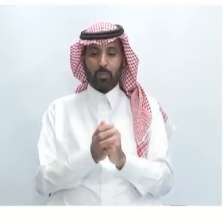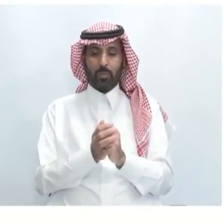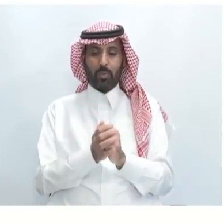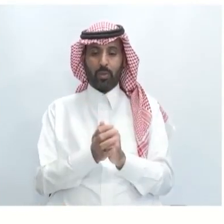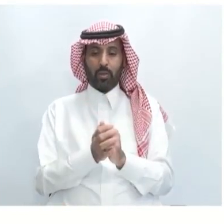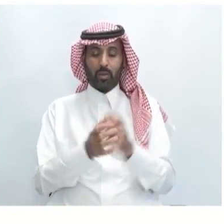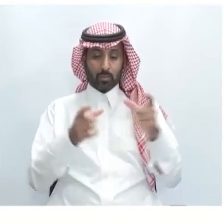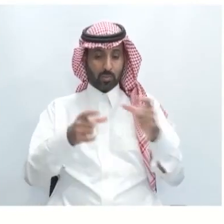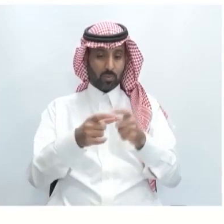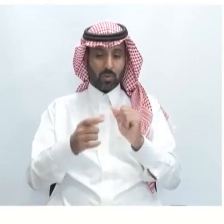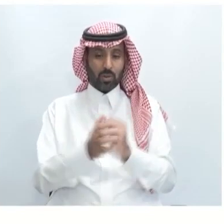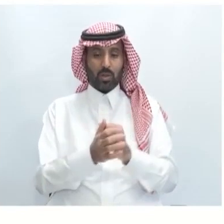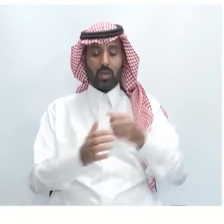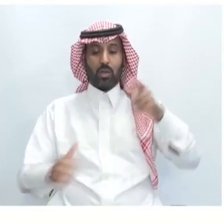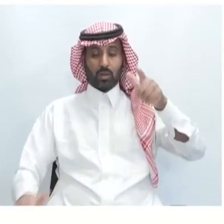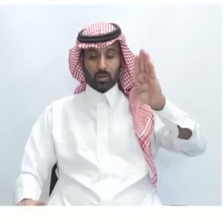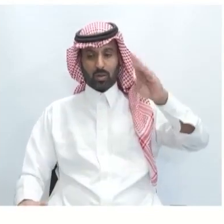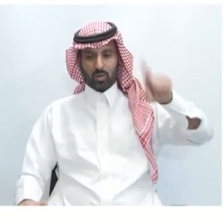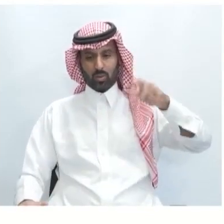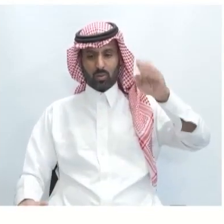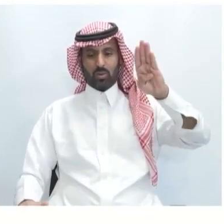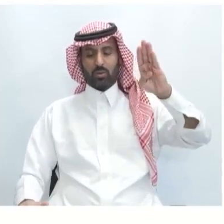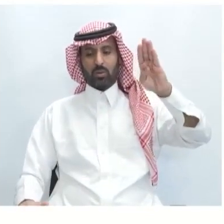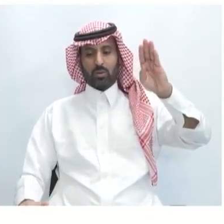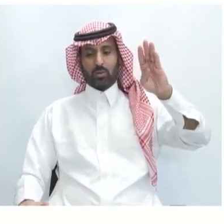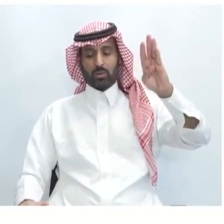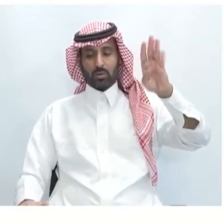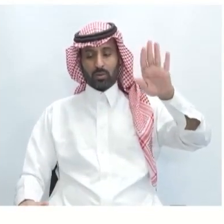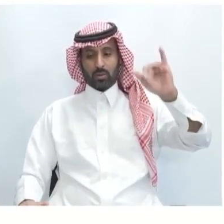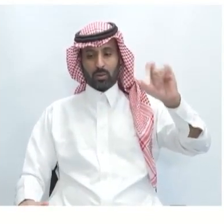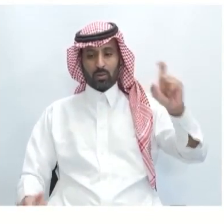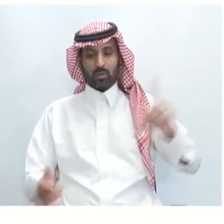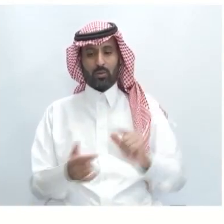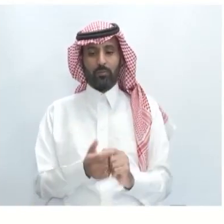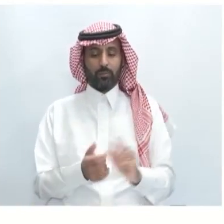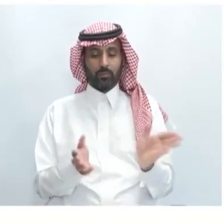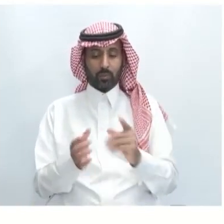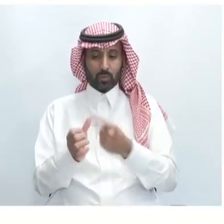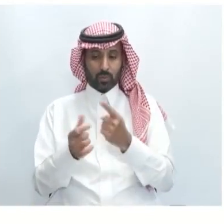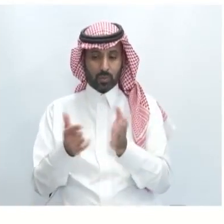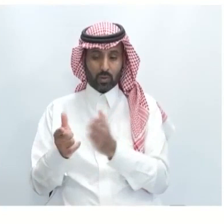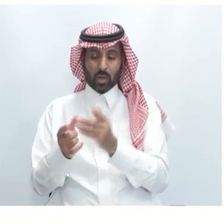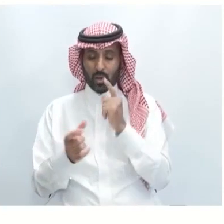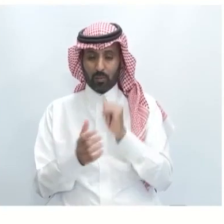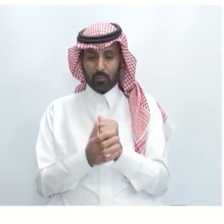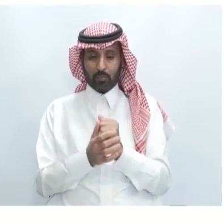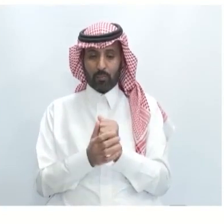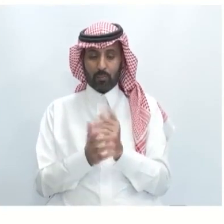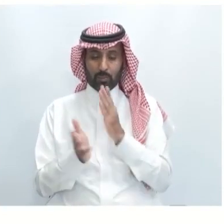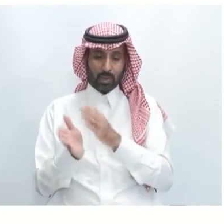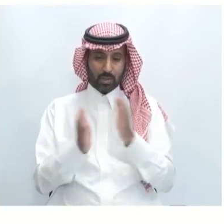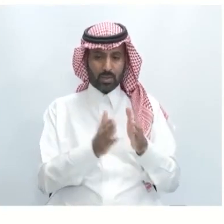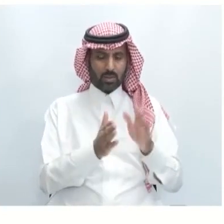كربوكسيل هنا اشرنا لها باللون الاحمر سي دبل بوند او ا اش اذا هذا هو الجزء الاول من الحمض الاميني